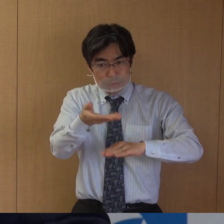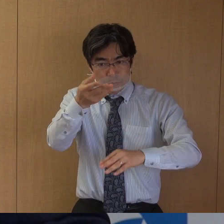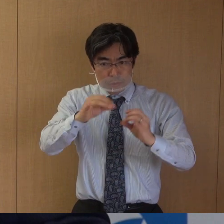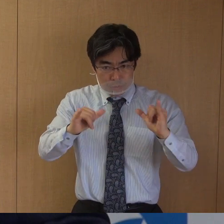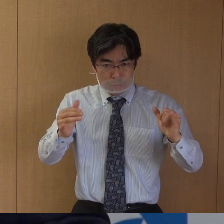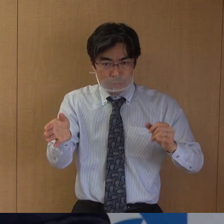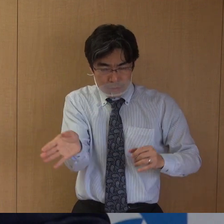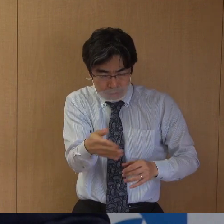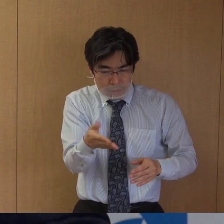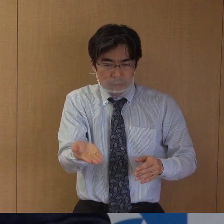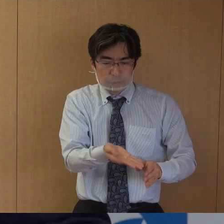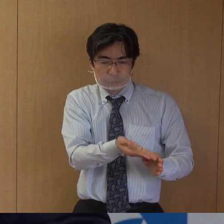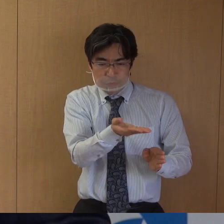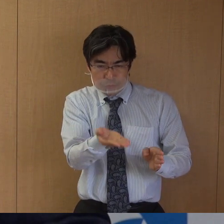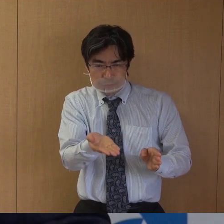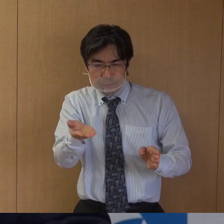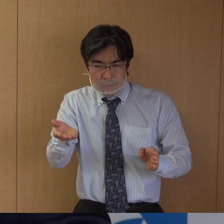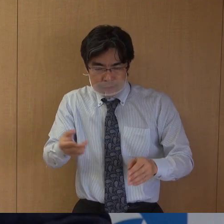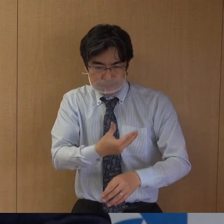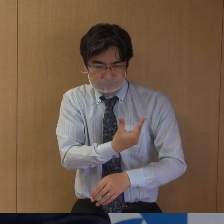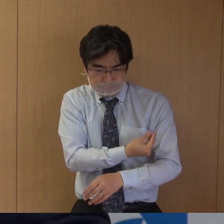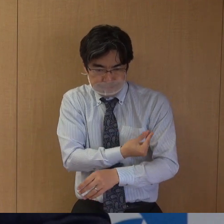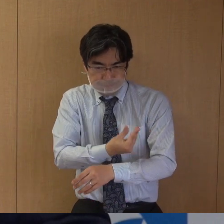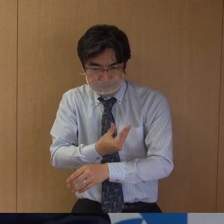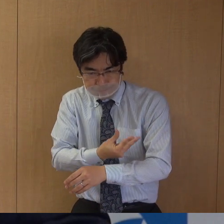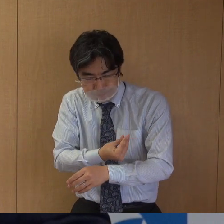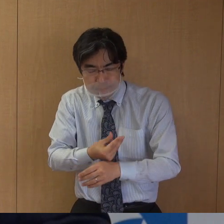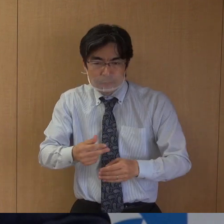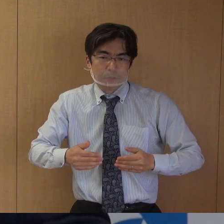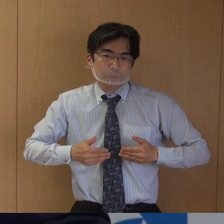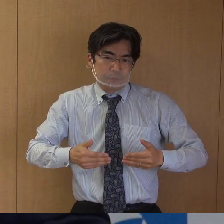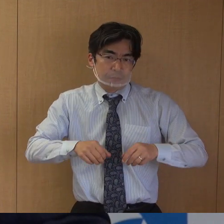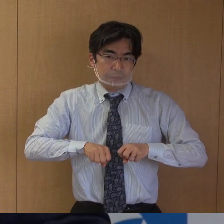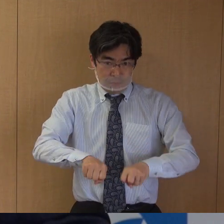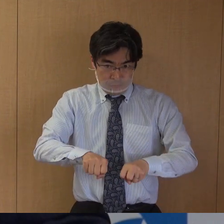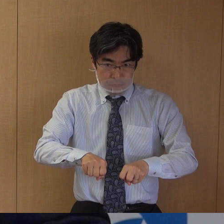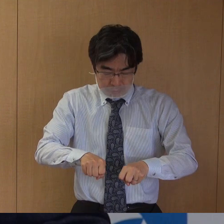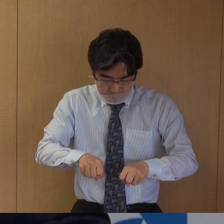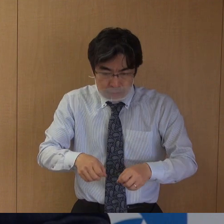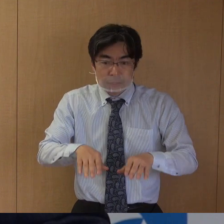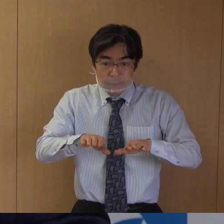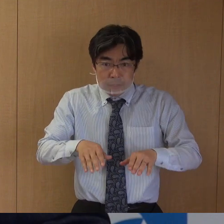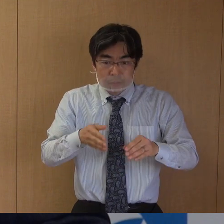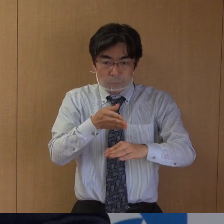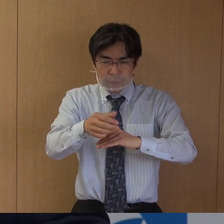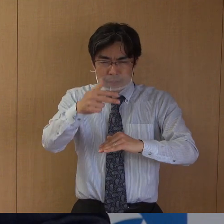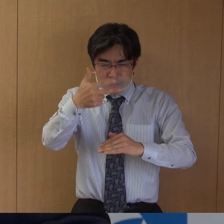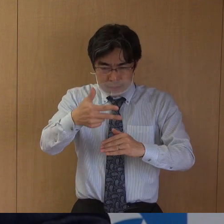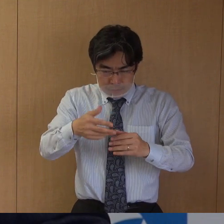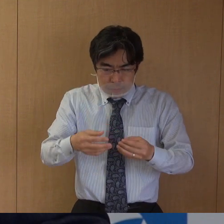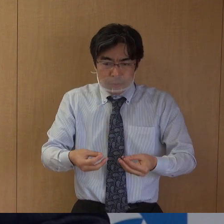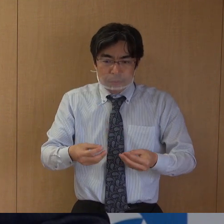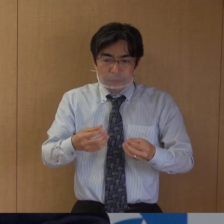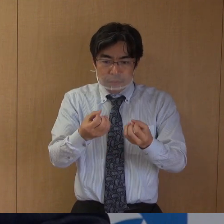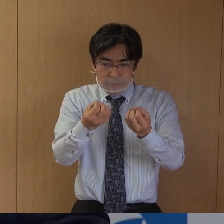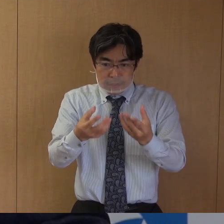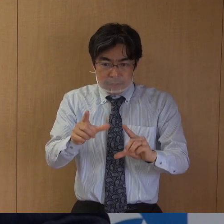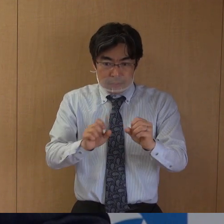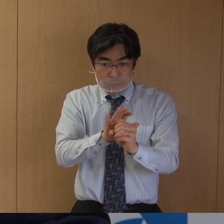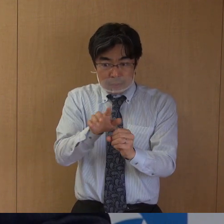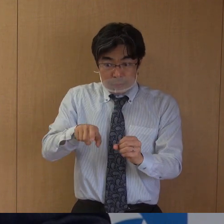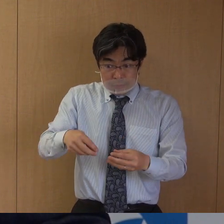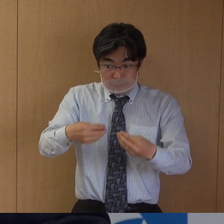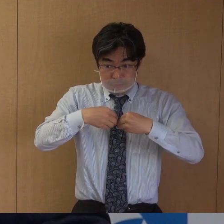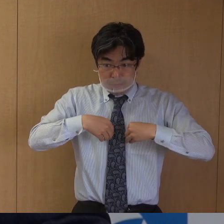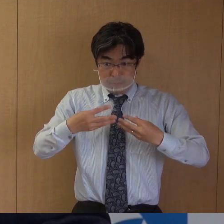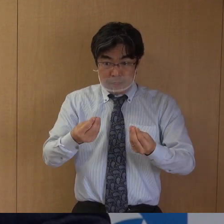実施してまいります。本市の新型コロナウイルスの感染者数は3月